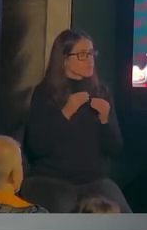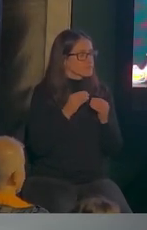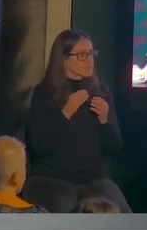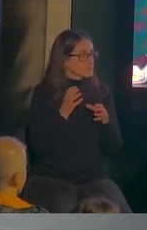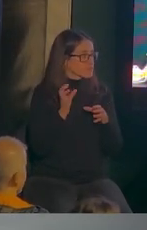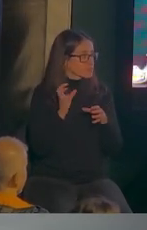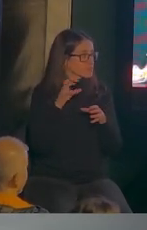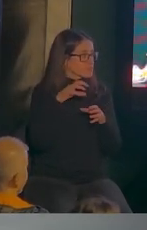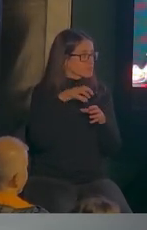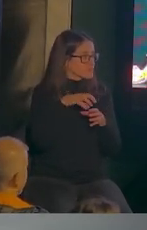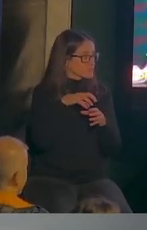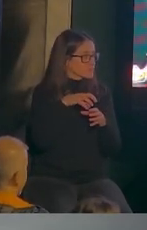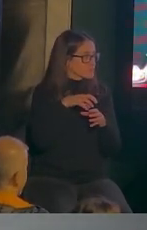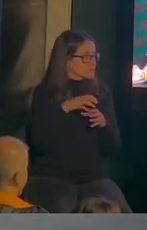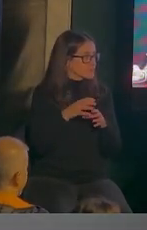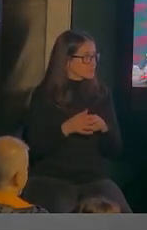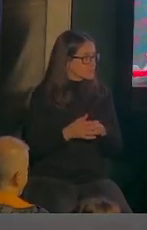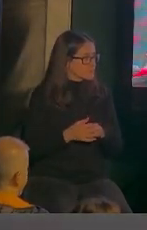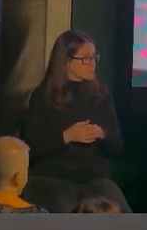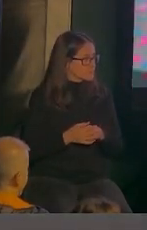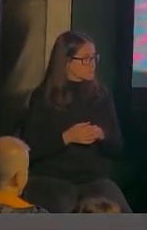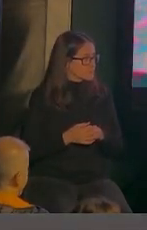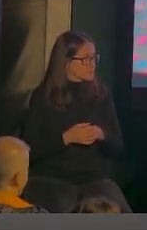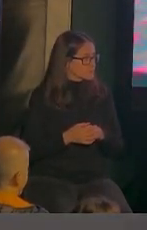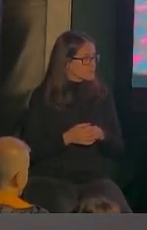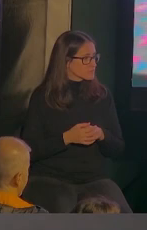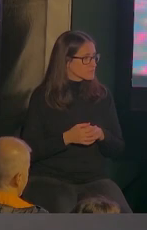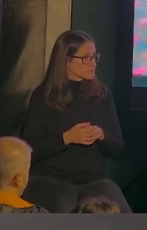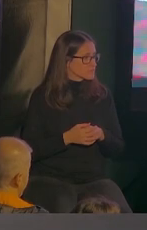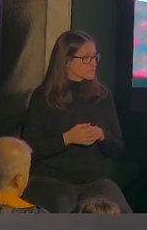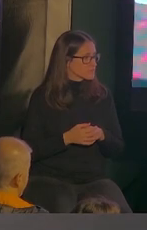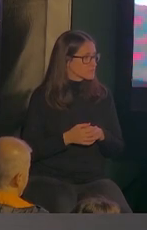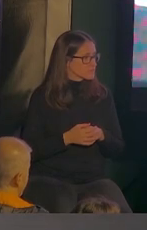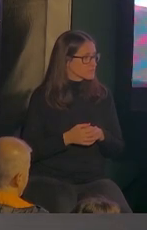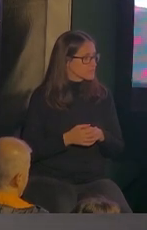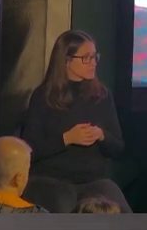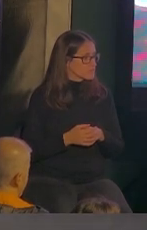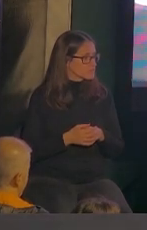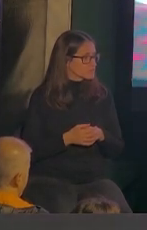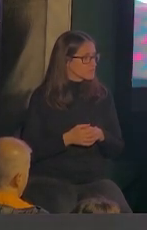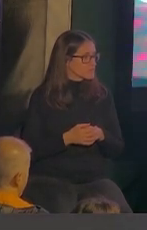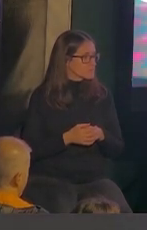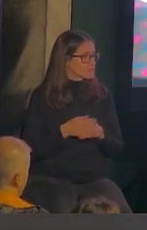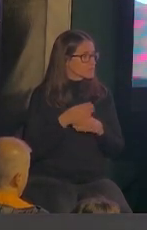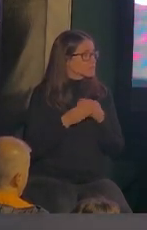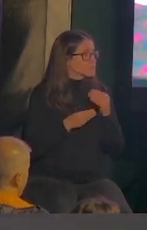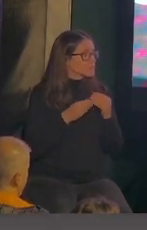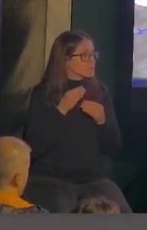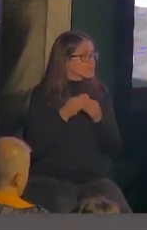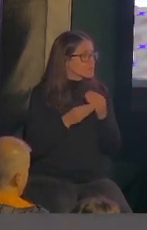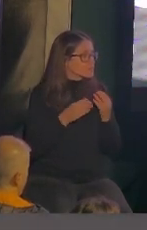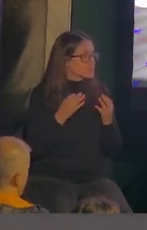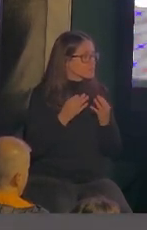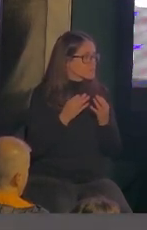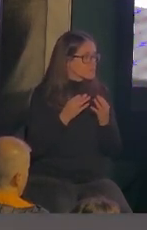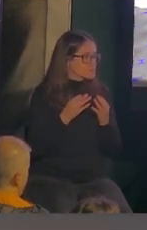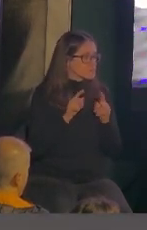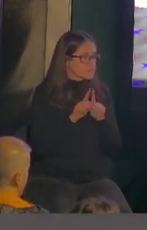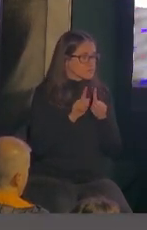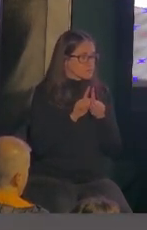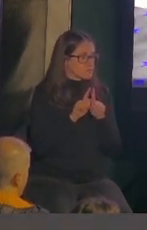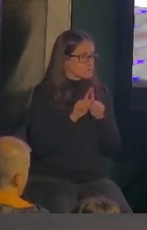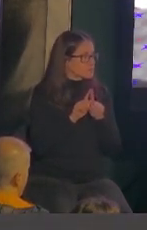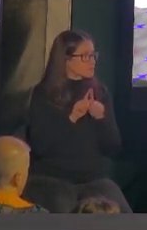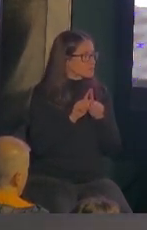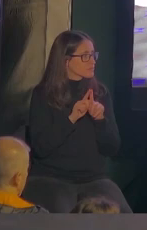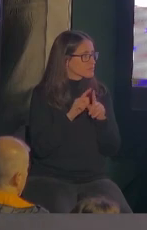superior... Us he dit que... aquesta, de moment, l'agafaré. I el que faig és intentar-la ficar